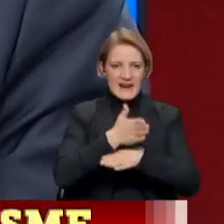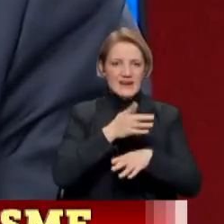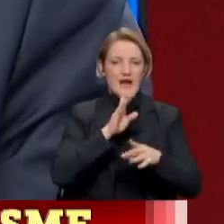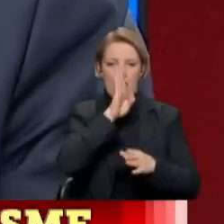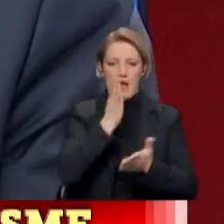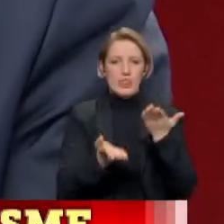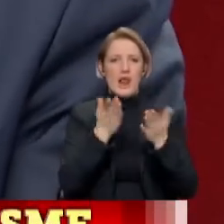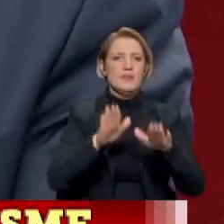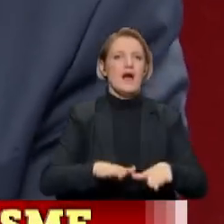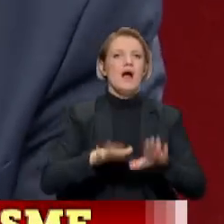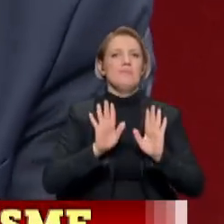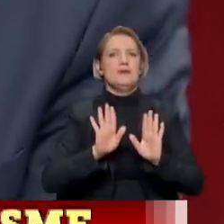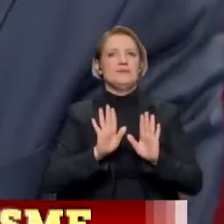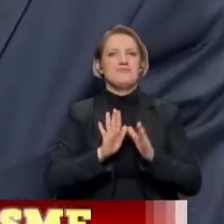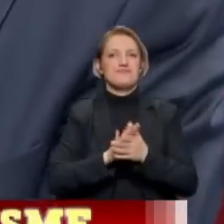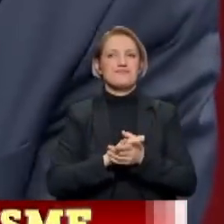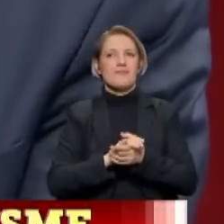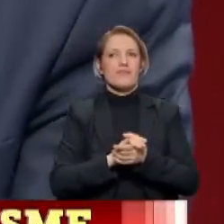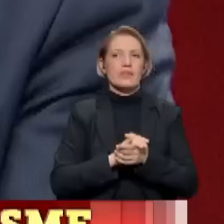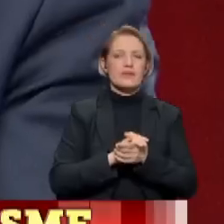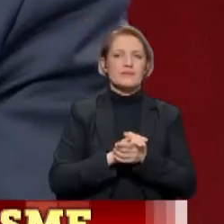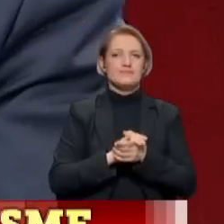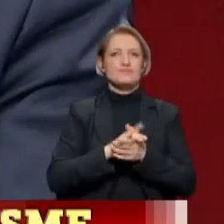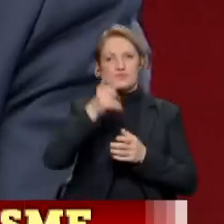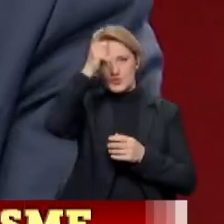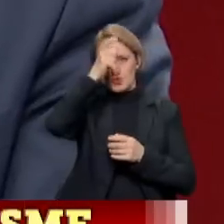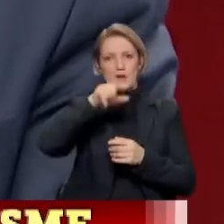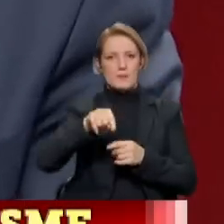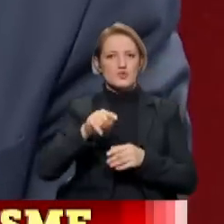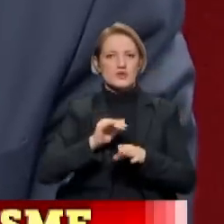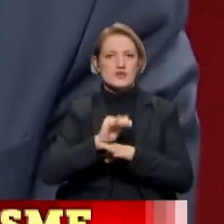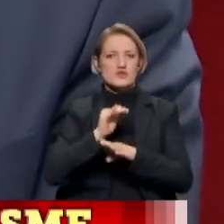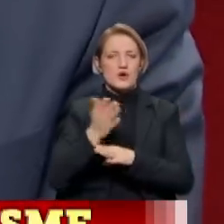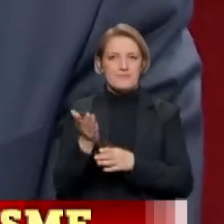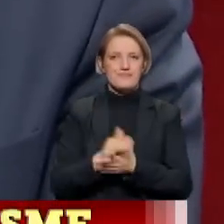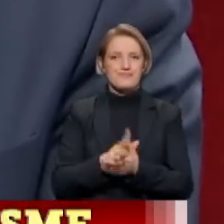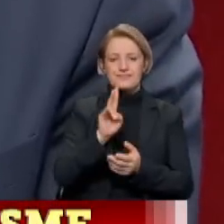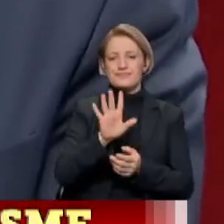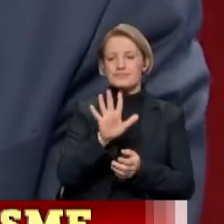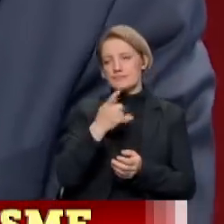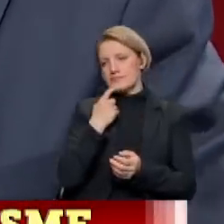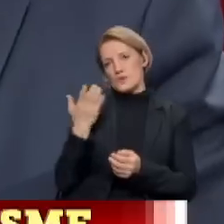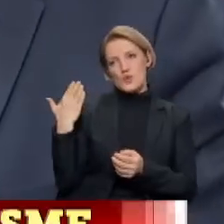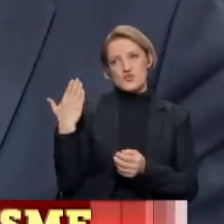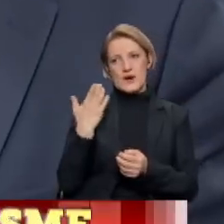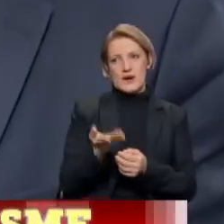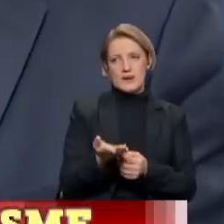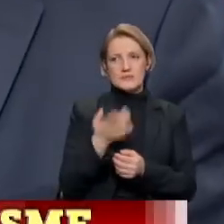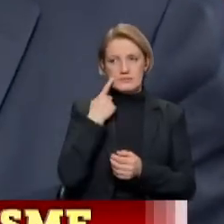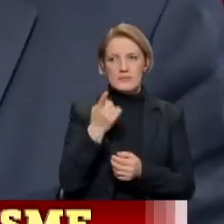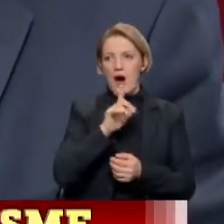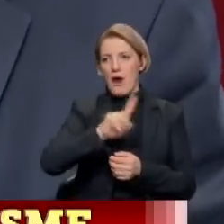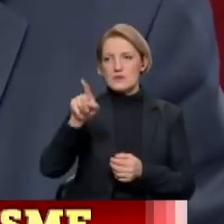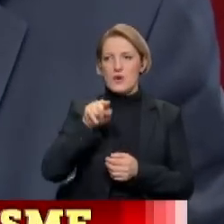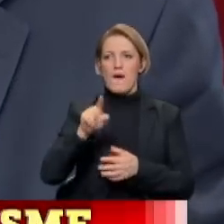kalmaz. Bir yerde adliyenin... Şimdi Türkiye bunu mu yaşıyor? Türkiye bunu yaşıyor. Peki bu 25 yıl önceyle kıyasladığınızda, hayır orayla